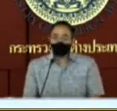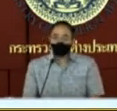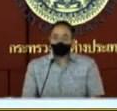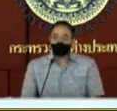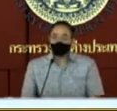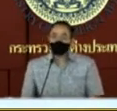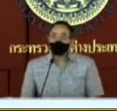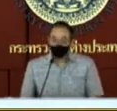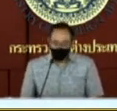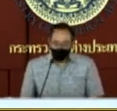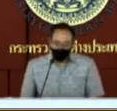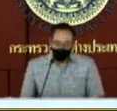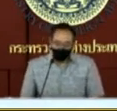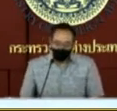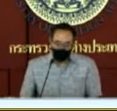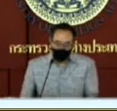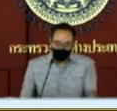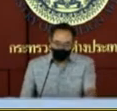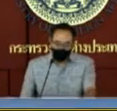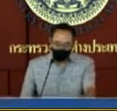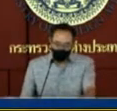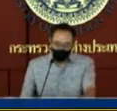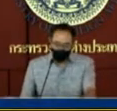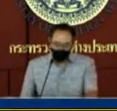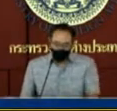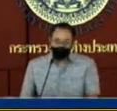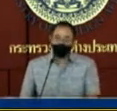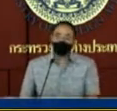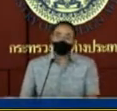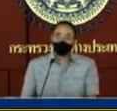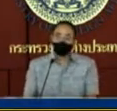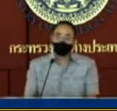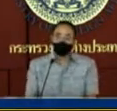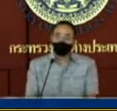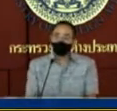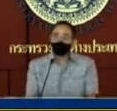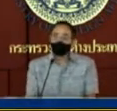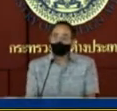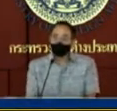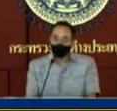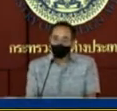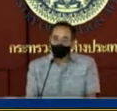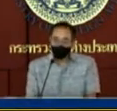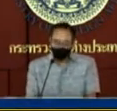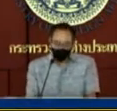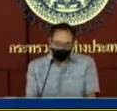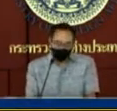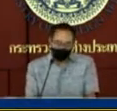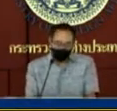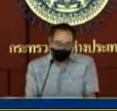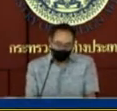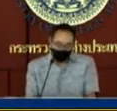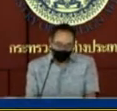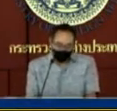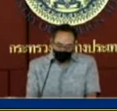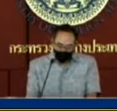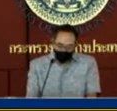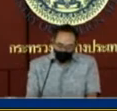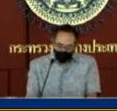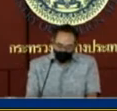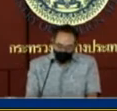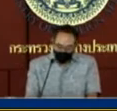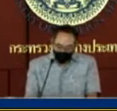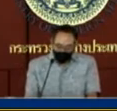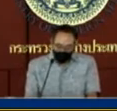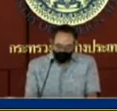ไปเรื่องที่3นะครับการเยือนประเทศไทยของรัฐมนตรีต่างประเทศสหราชอาณาจักรนะครับ